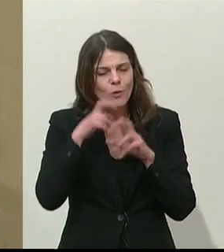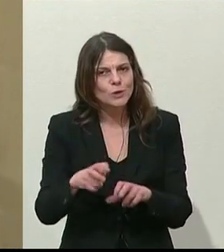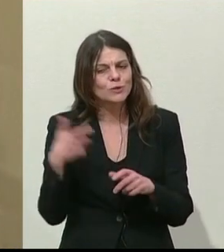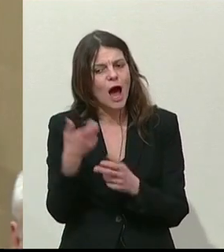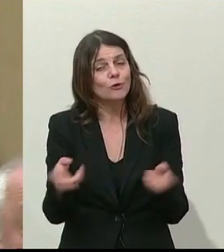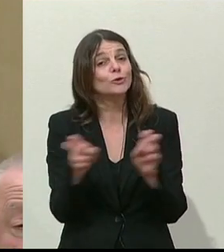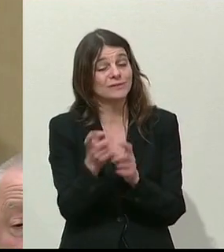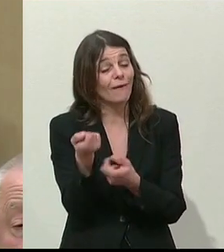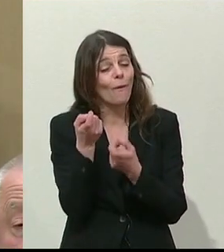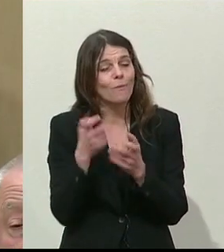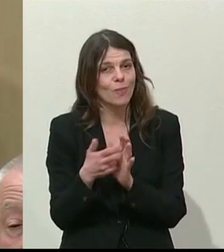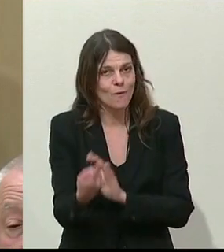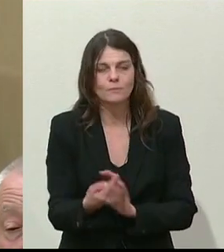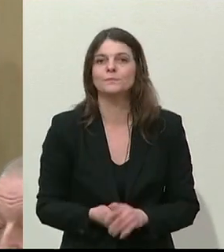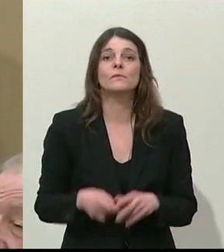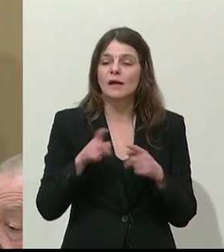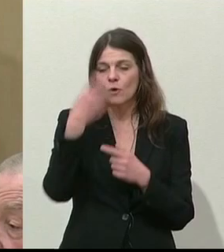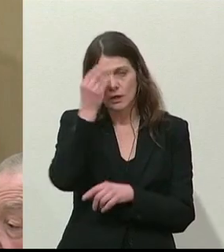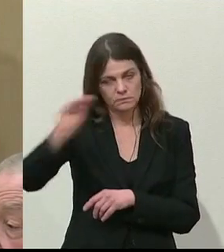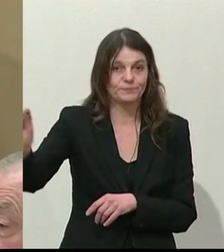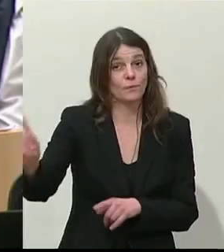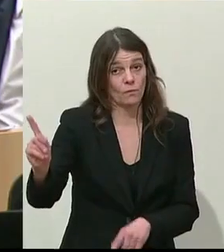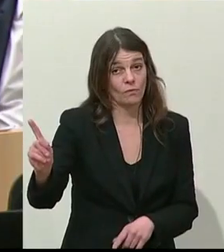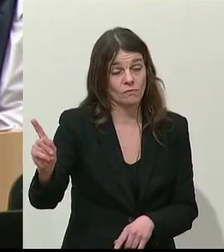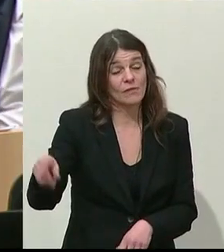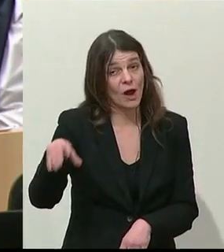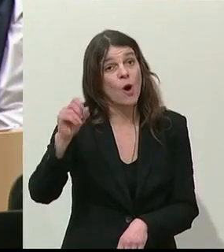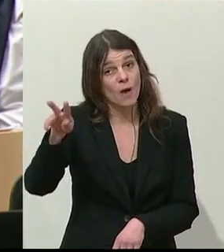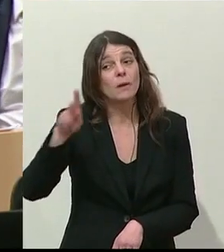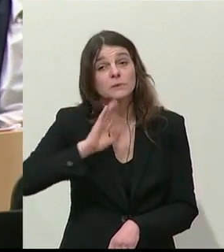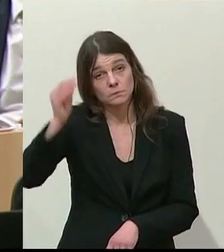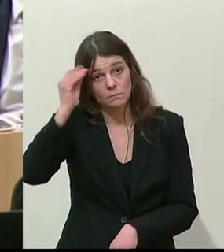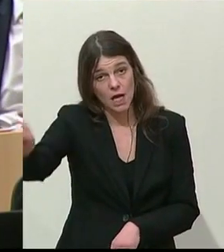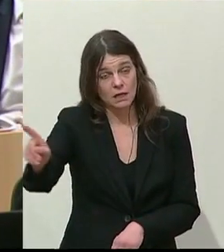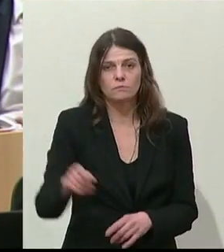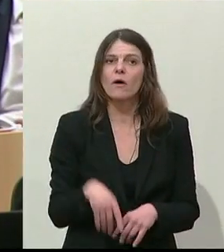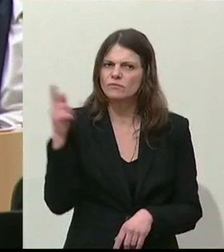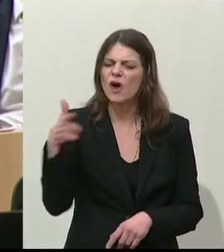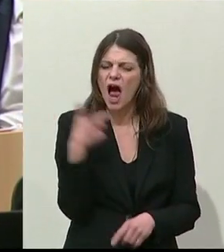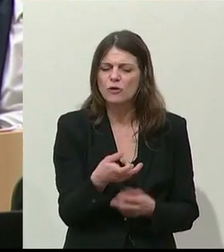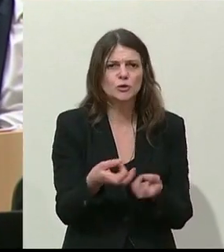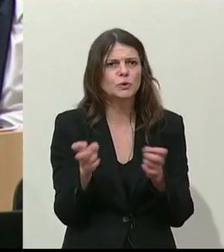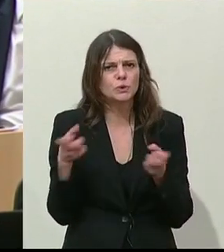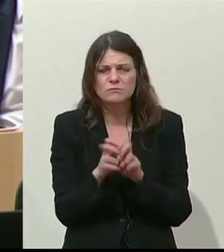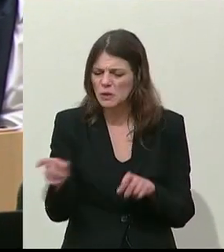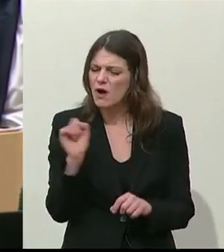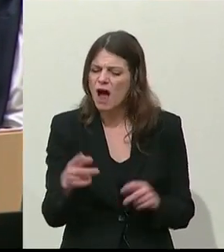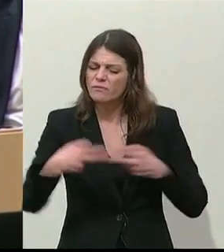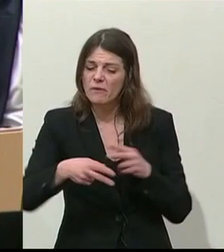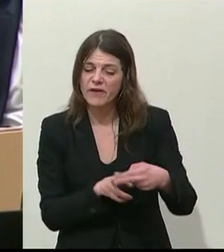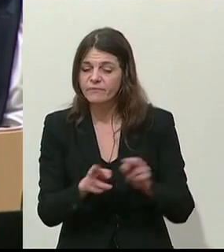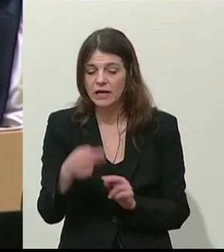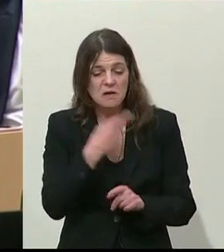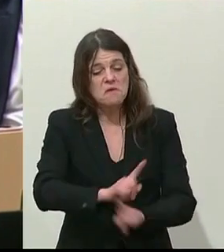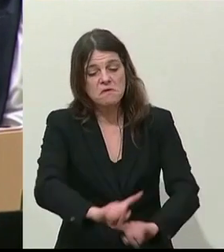uns zukommen werden. Und noch was, und das sei der ÖVP auch ins Stammbuch geschrieben, Sie können zwar jetzt den Ausschuss rasieren, beschneiden oder sonst irgendwas damit machen,